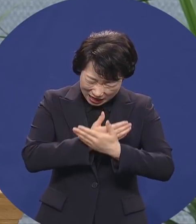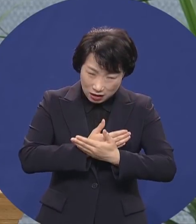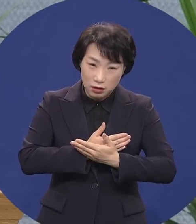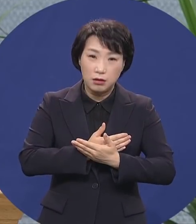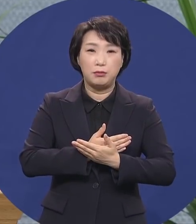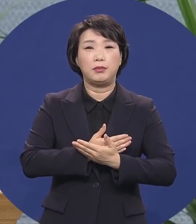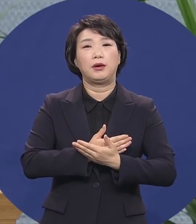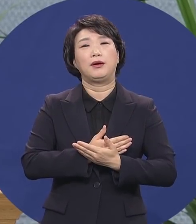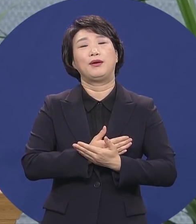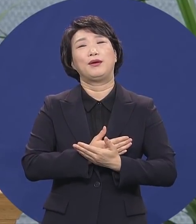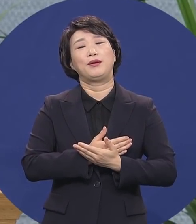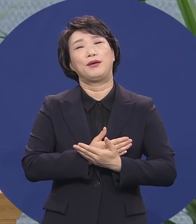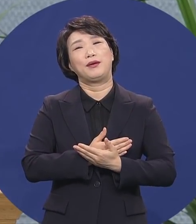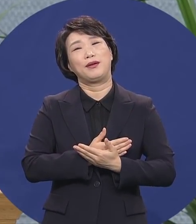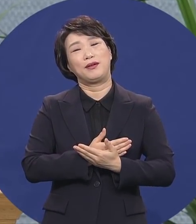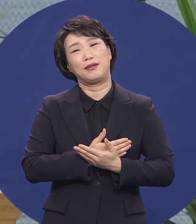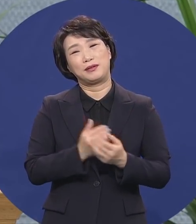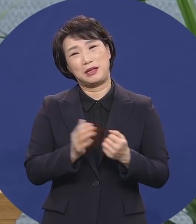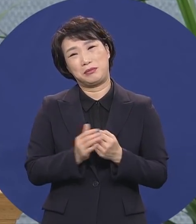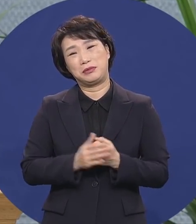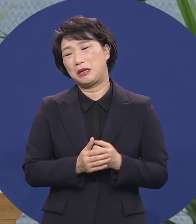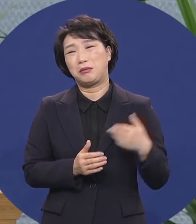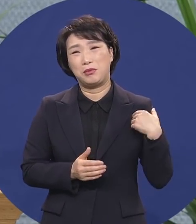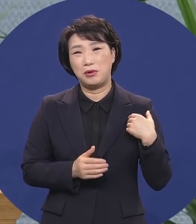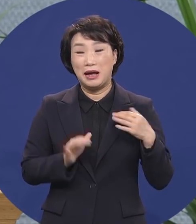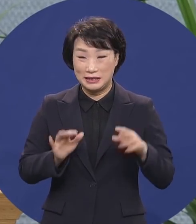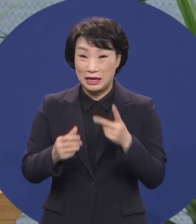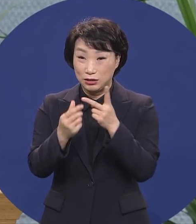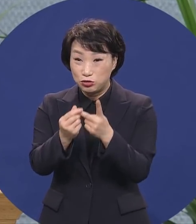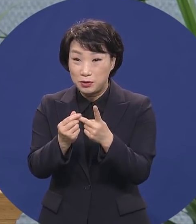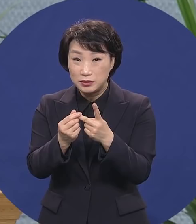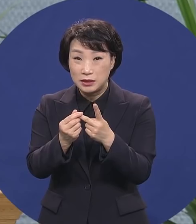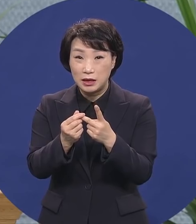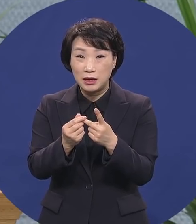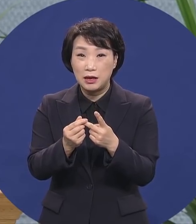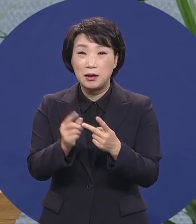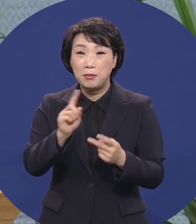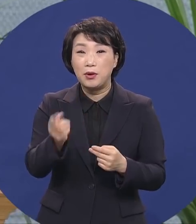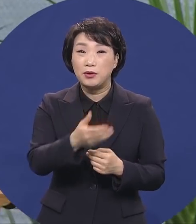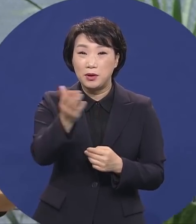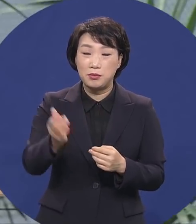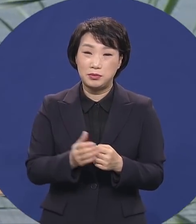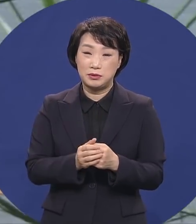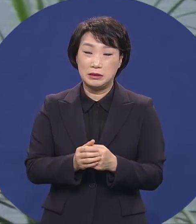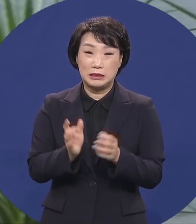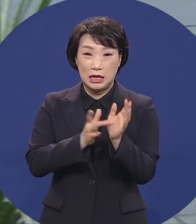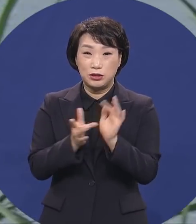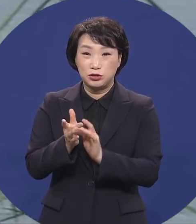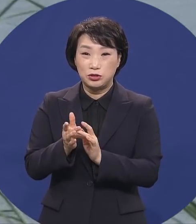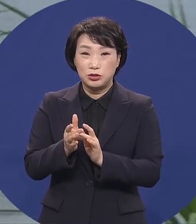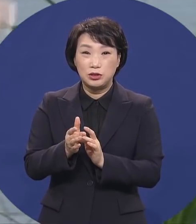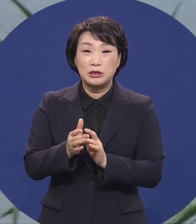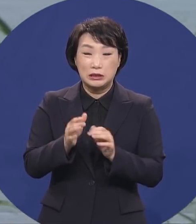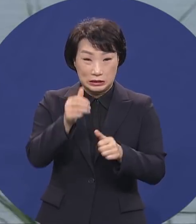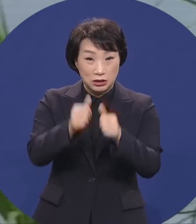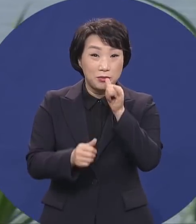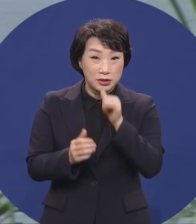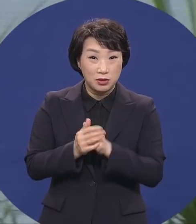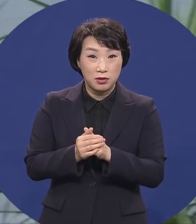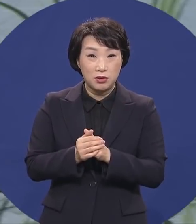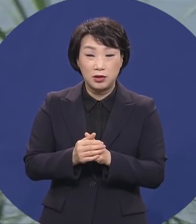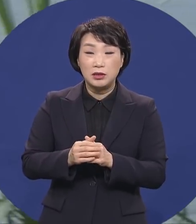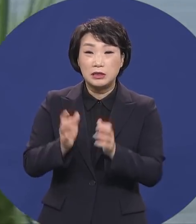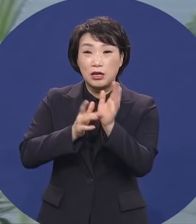캄캄한 밤중에 젖어 있어. 자, 두 번째 시험이 뭐라고 그랬다? 예수님을 성전 꼭대기에